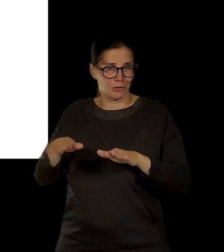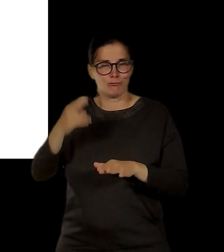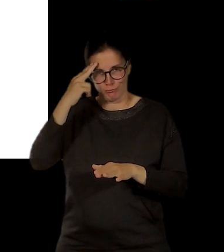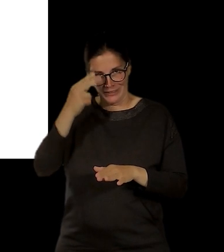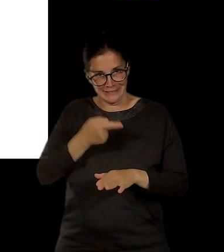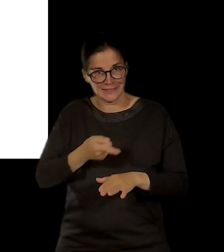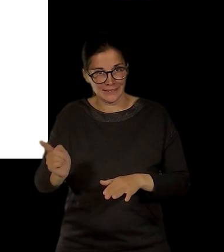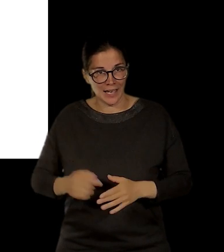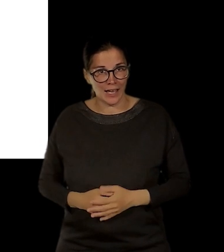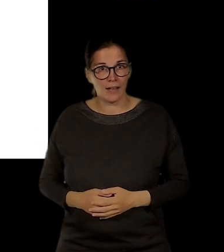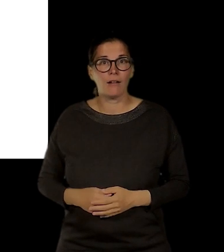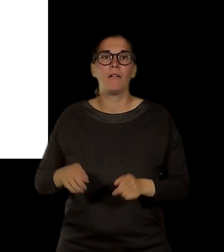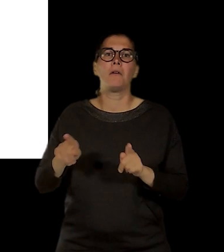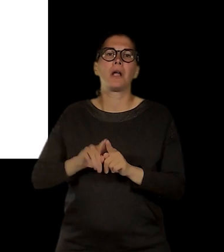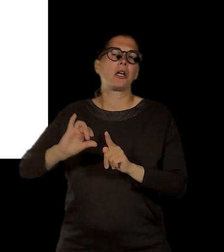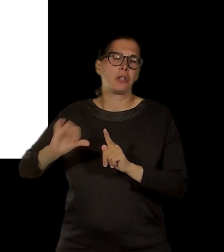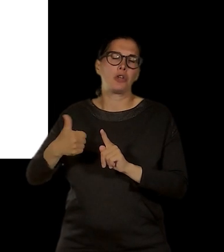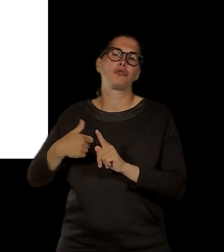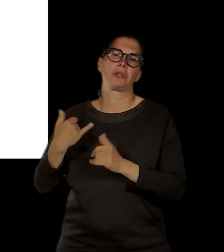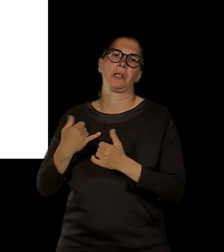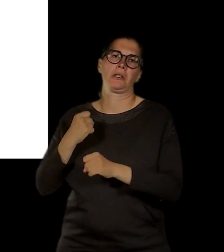Děláme momentálně Einhausen Schwammendingen,